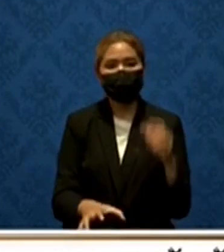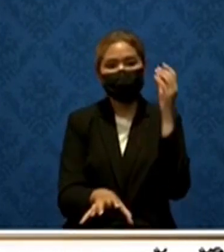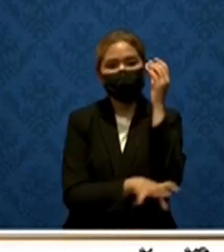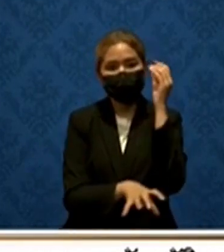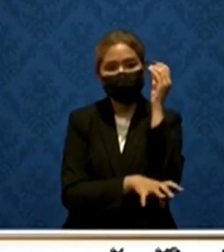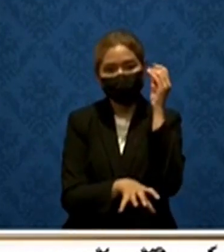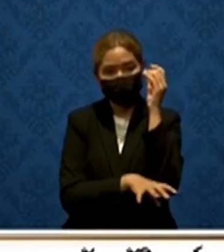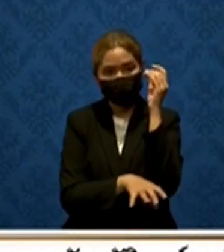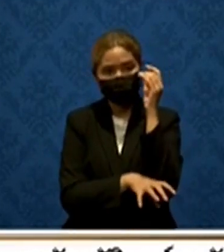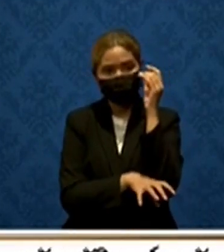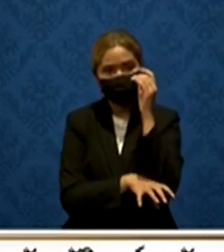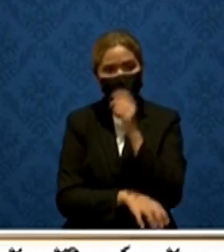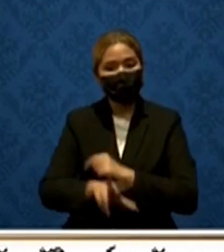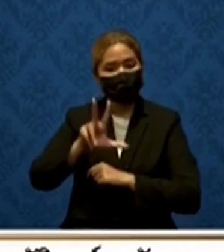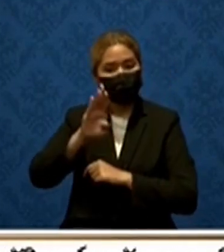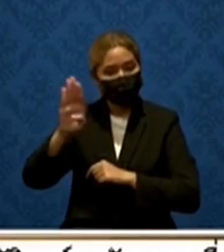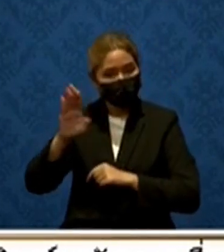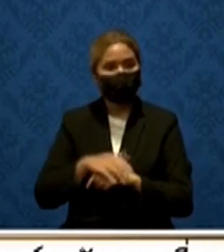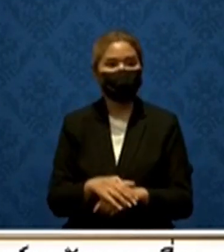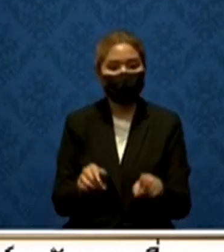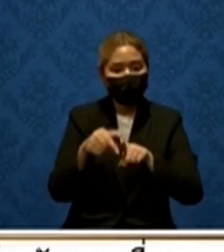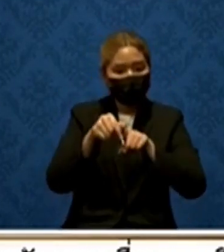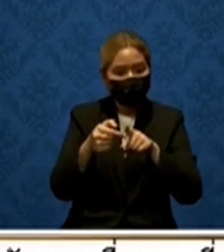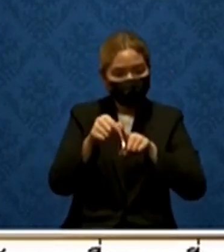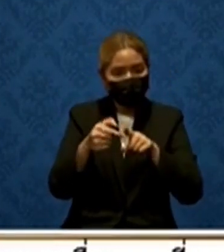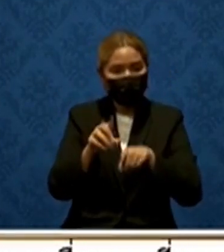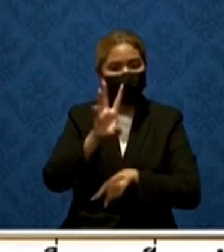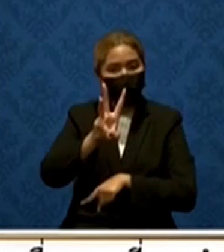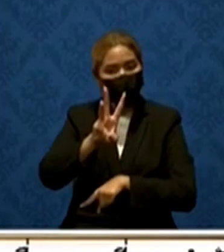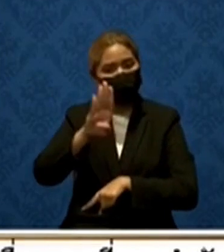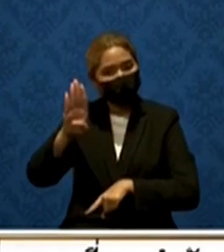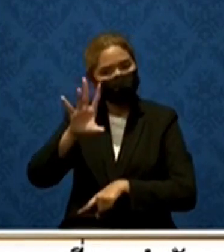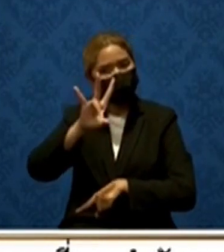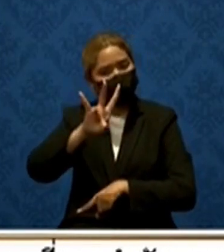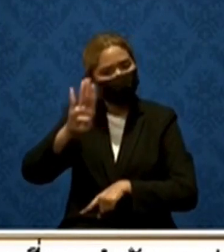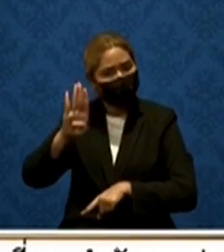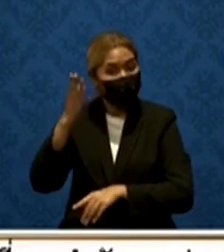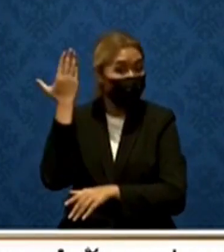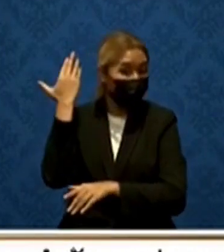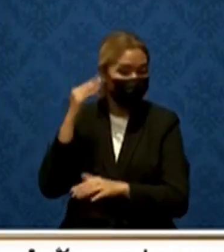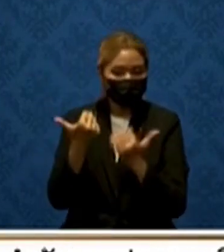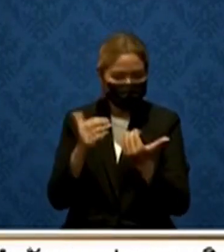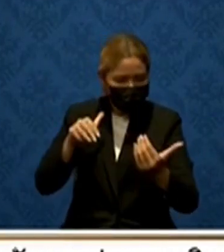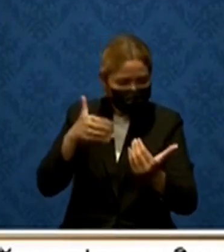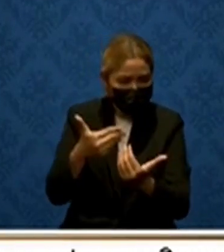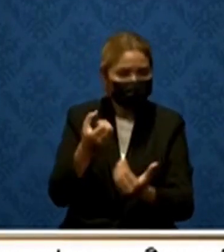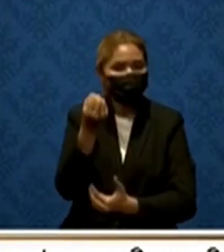มาตั้งหายปีเข้าโภษยา บาท เดี๋วนี้ 12 สิบสาม 14 บาทนะคร drove